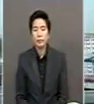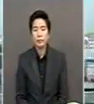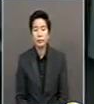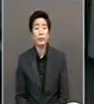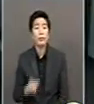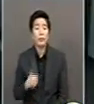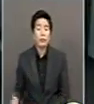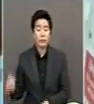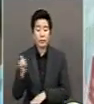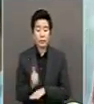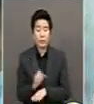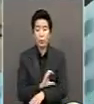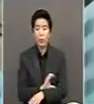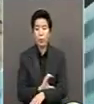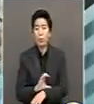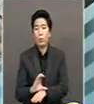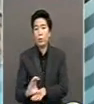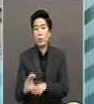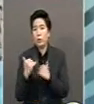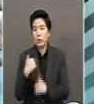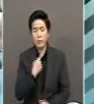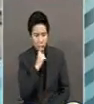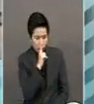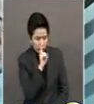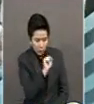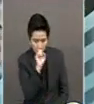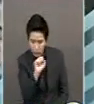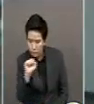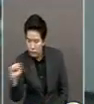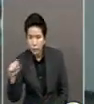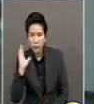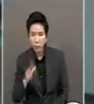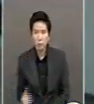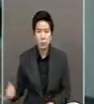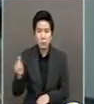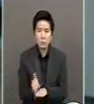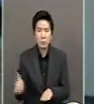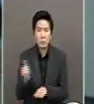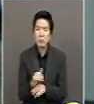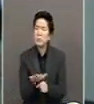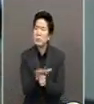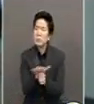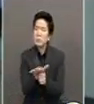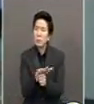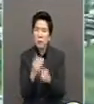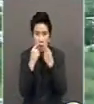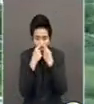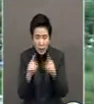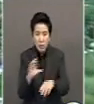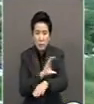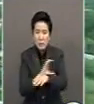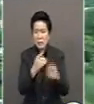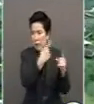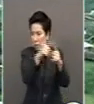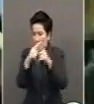ระหว่างที่ผมกำลังโดยสารรถไฟฟ้าขบวนนี้ผมก็สังเกตได้ว่าตลอดเส้นทางมีผู้มาใช้บริการค่อนข้างบางตาผิดกับรถไฟฟ้าส